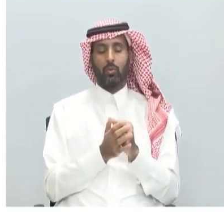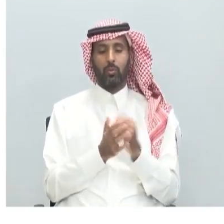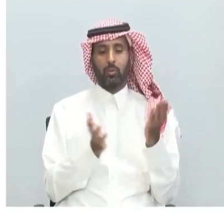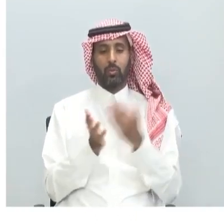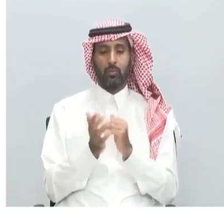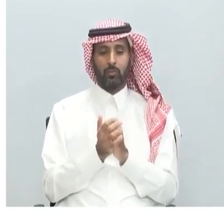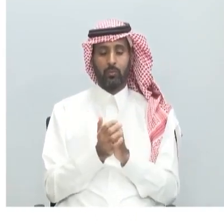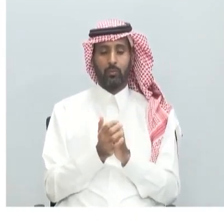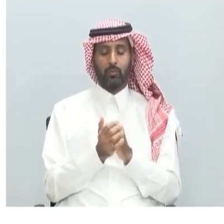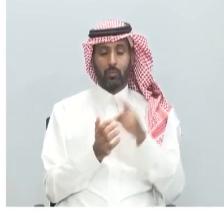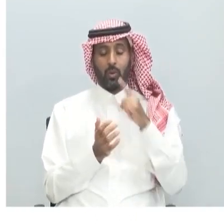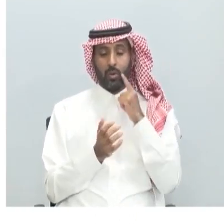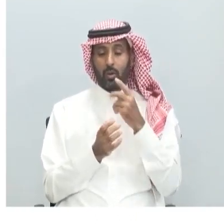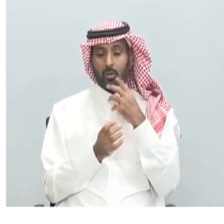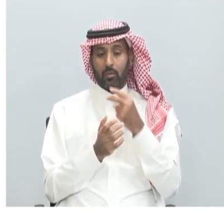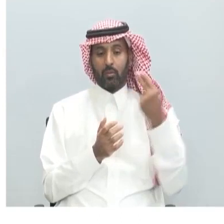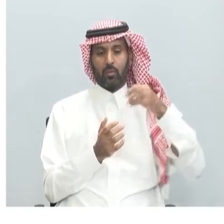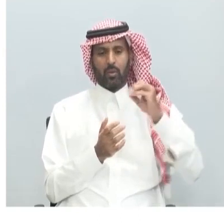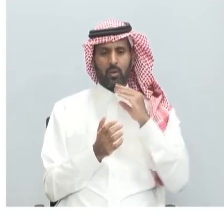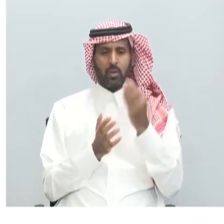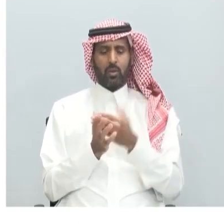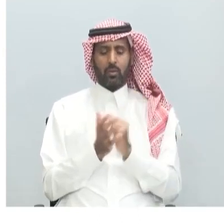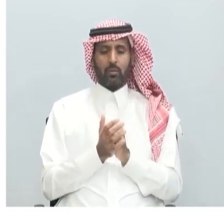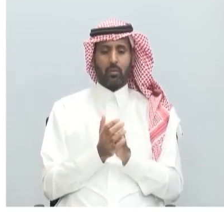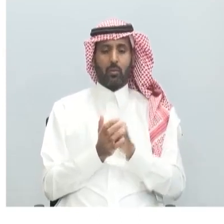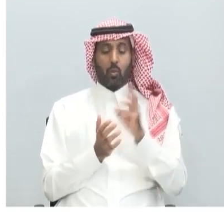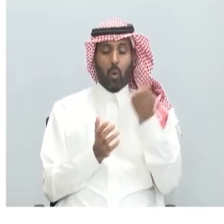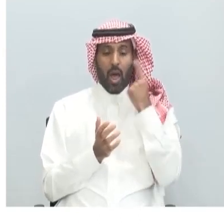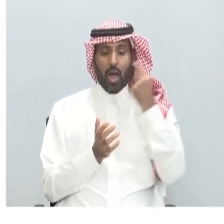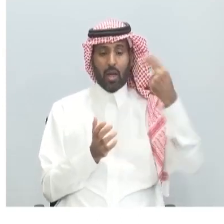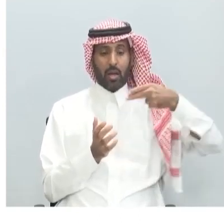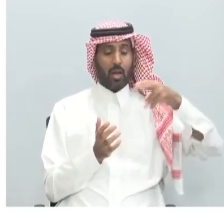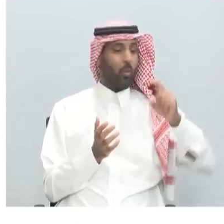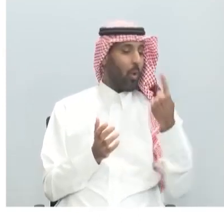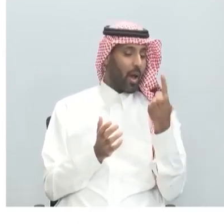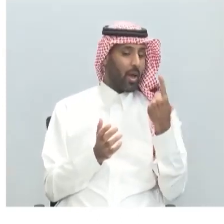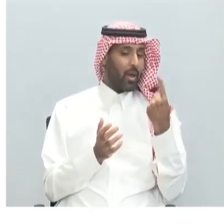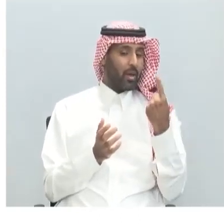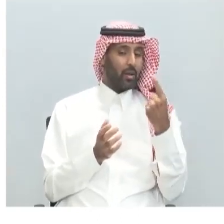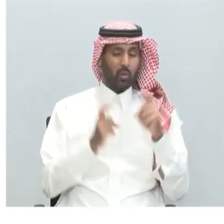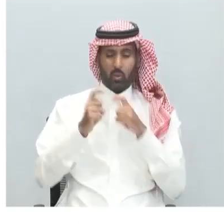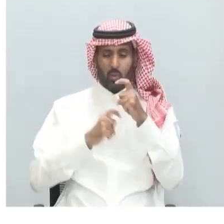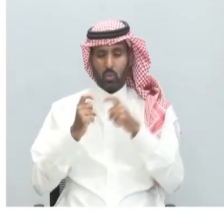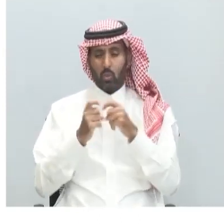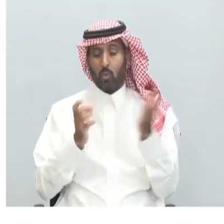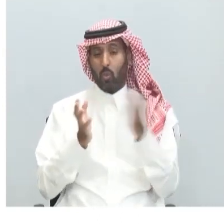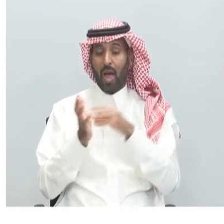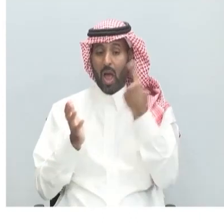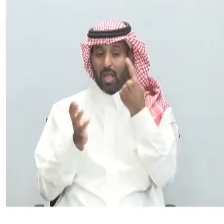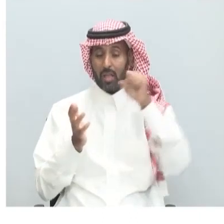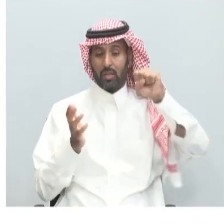امثله اخرى للهيدروجين ليوجد لدي الكترون واحد فقط هو عدد الذري واحد فقط اذا 1 اس